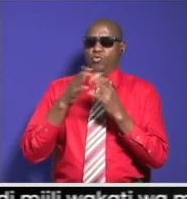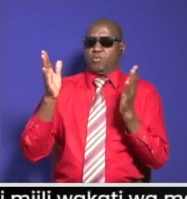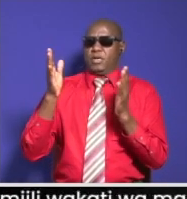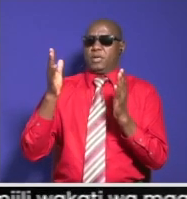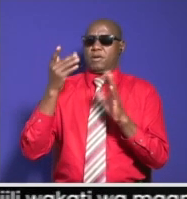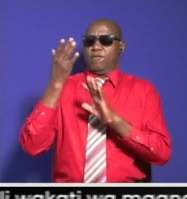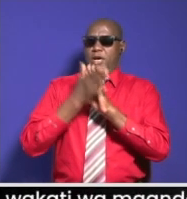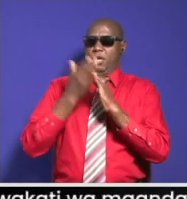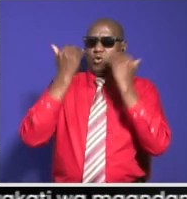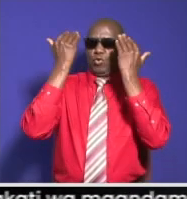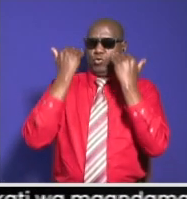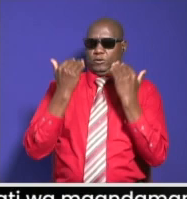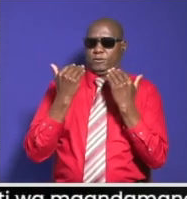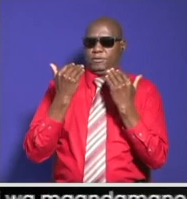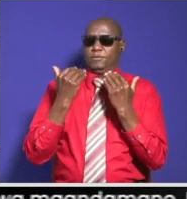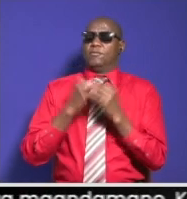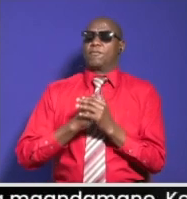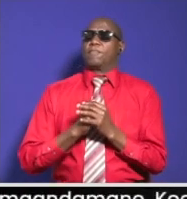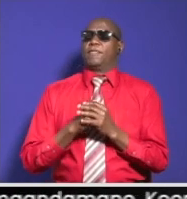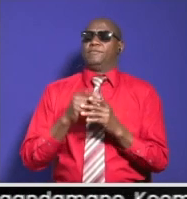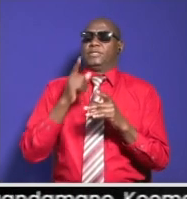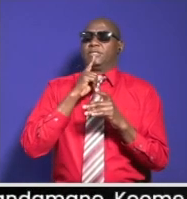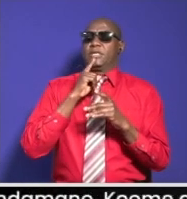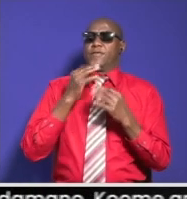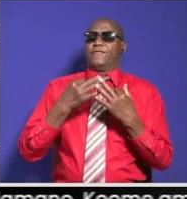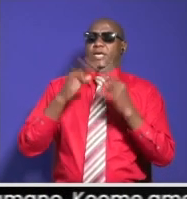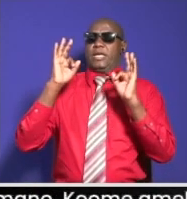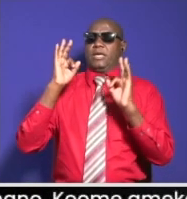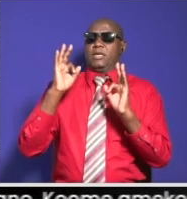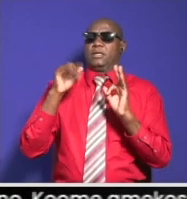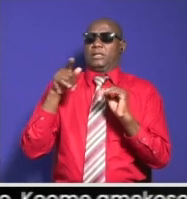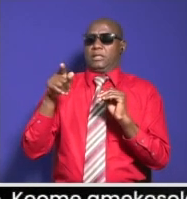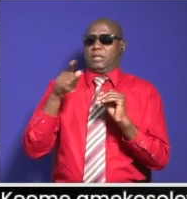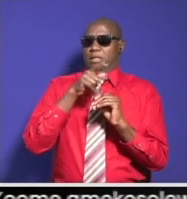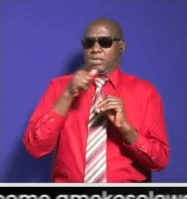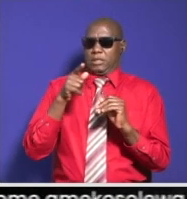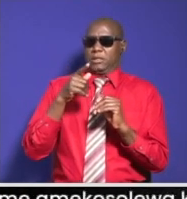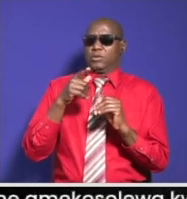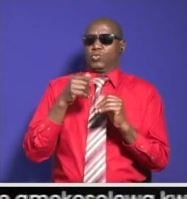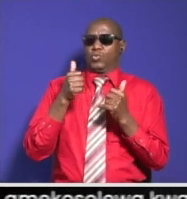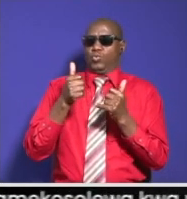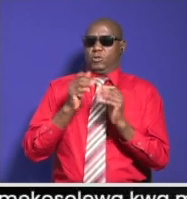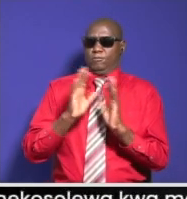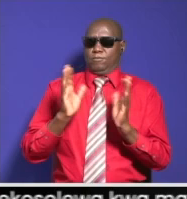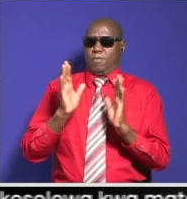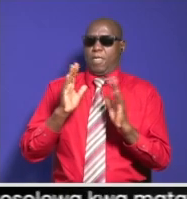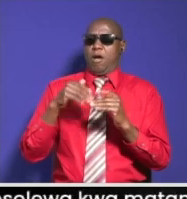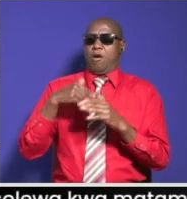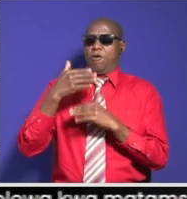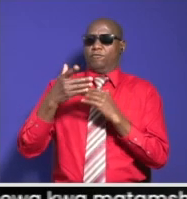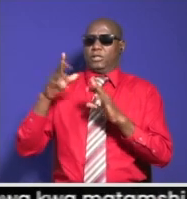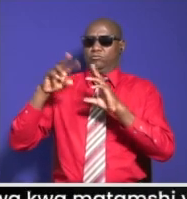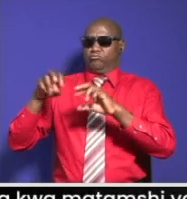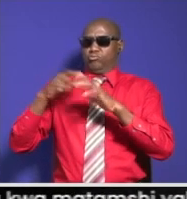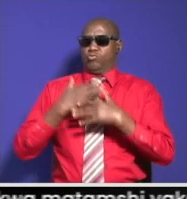hii imesema kuwa sio busara kuachilia huru washukiwa hao kabla ya shughuli ya ufukuzi wa miili kukamilika.